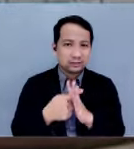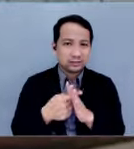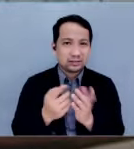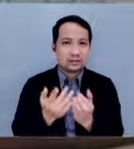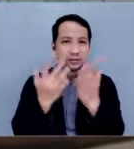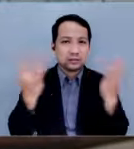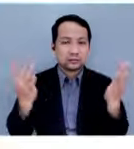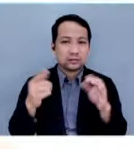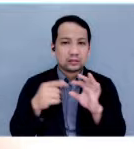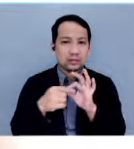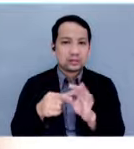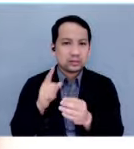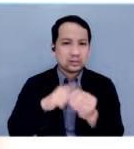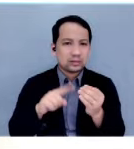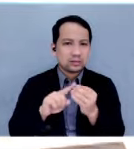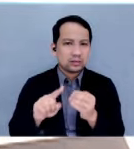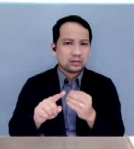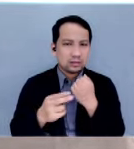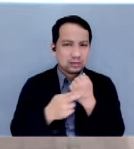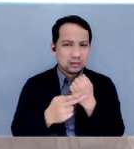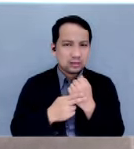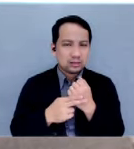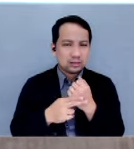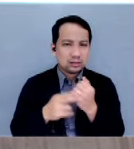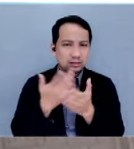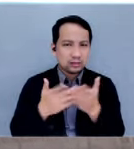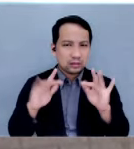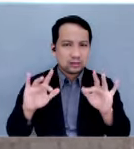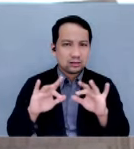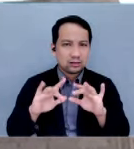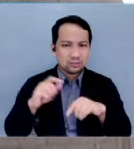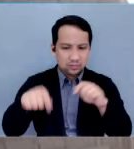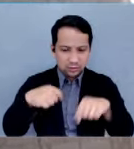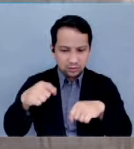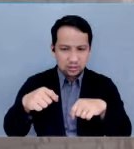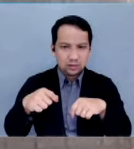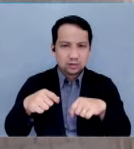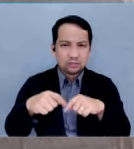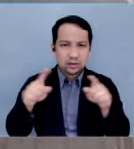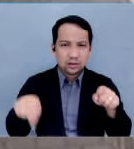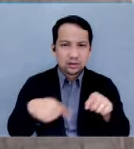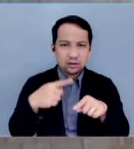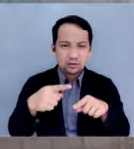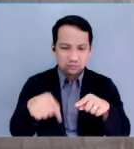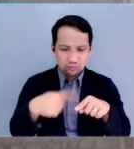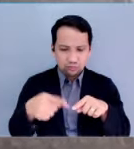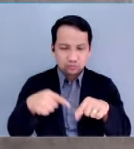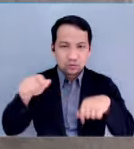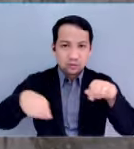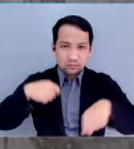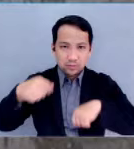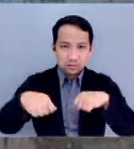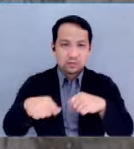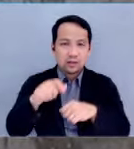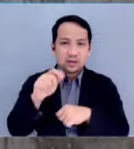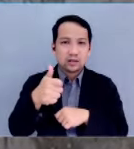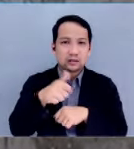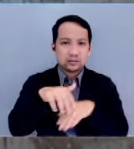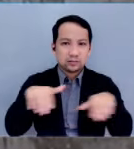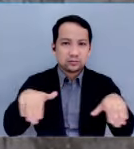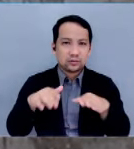ilang residente, imbaka ng mga tela at gulong ng bisikleta ang nasunog na gusali. Umabot sa 10 fire truck ang